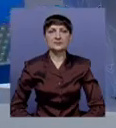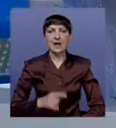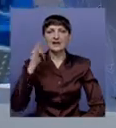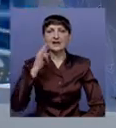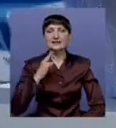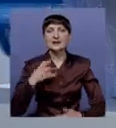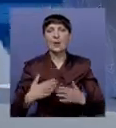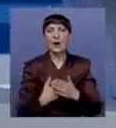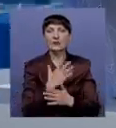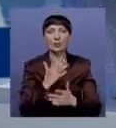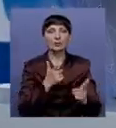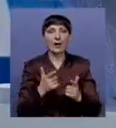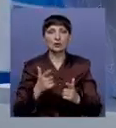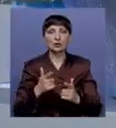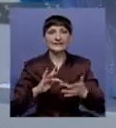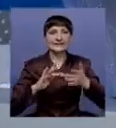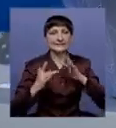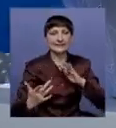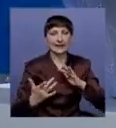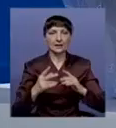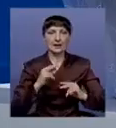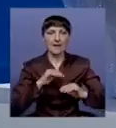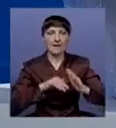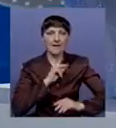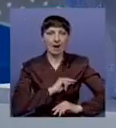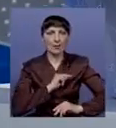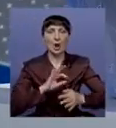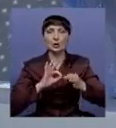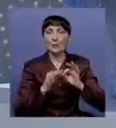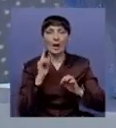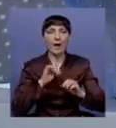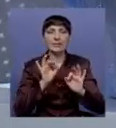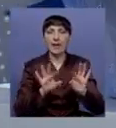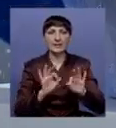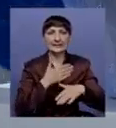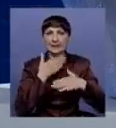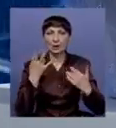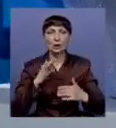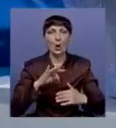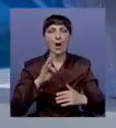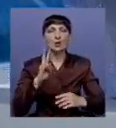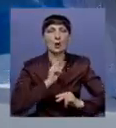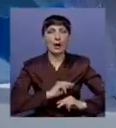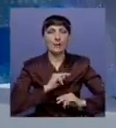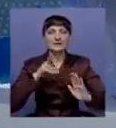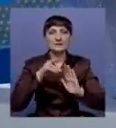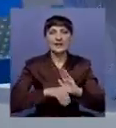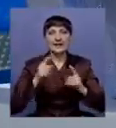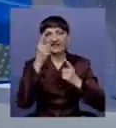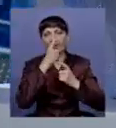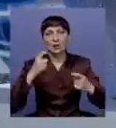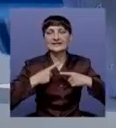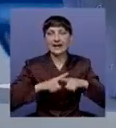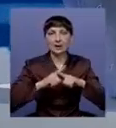В Казахстане по-новому будут готовить IT-специалистов. Все тонкости пока не раскрываются. Но известно, что работникам из сферы информационных